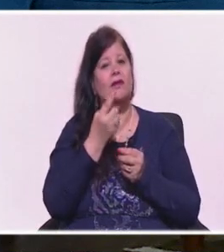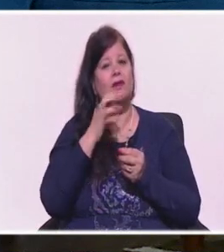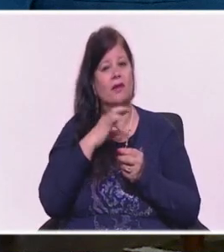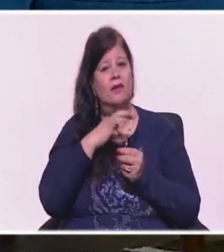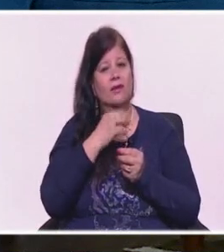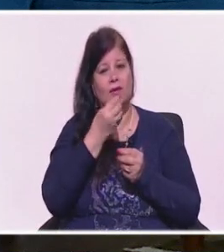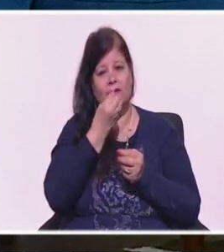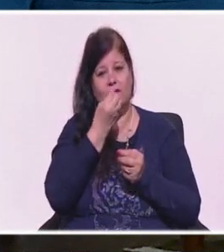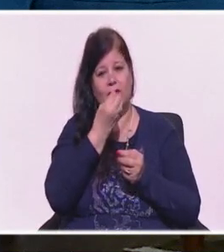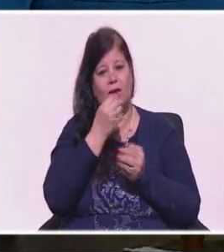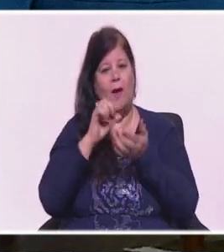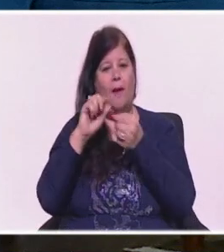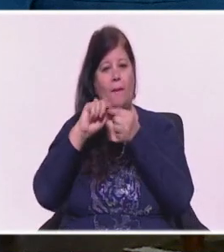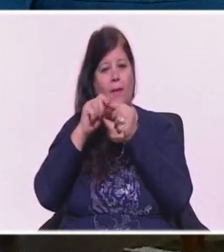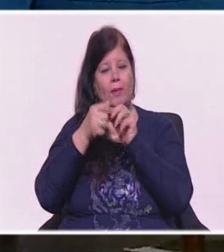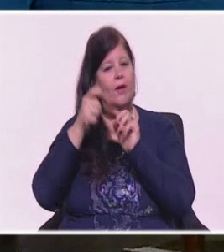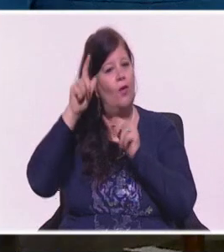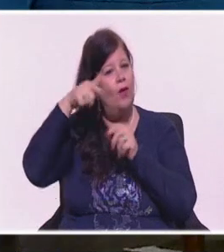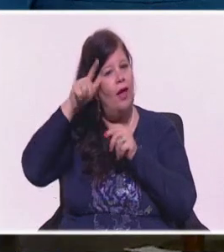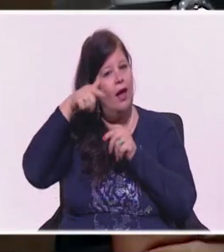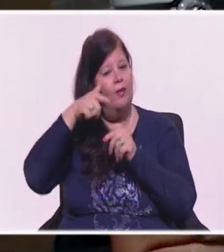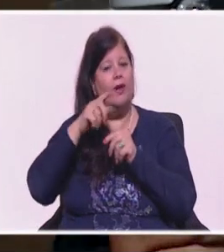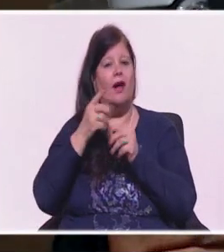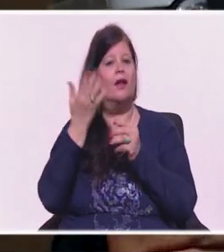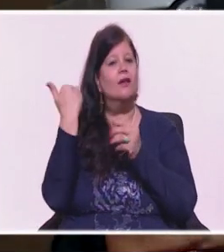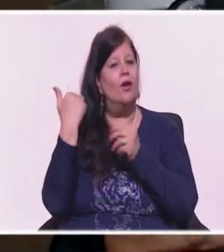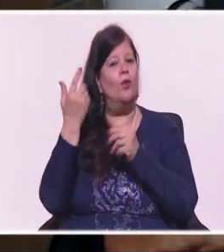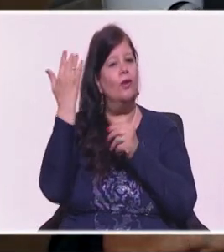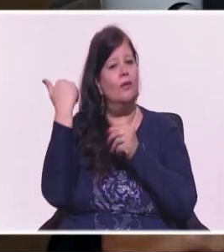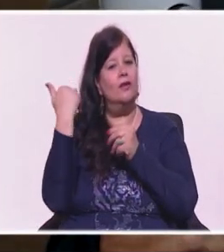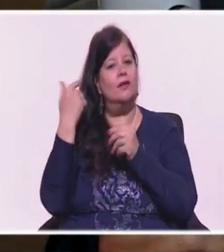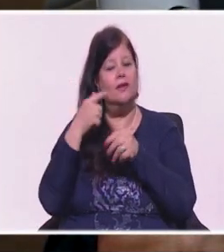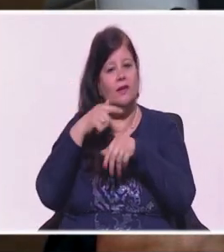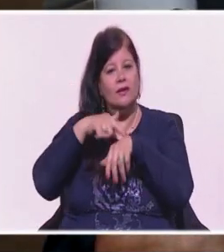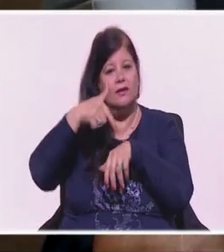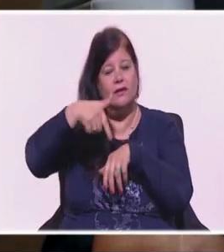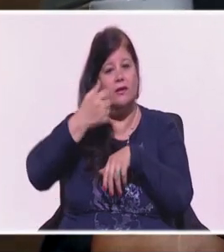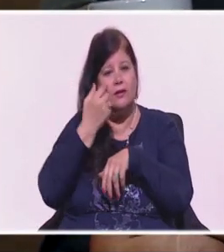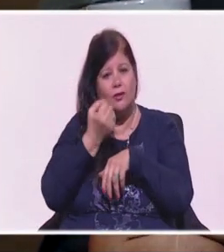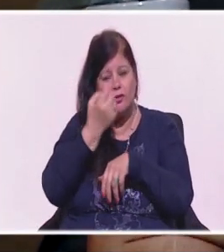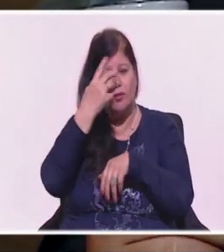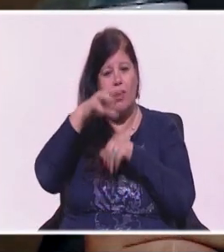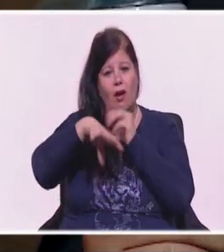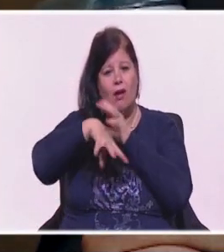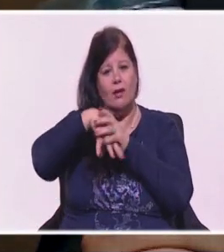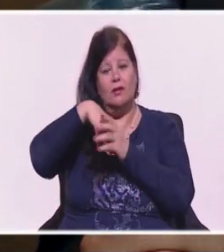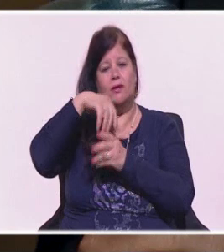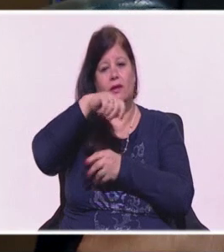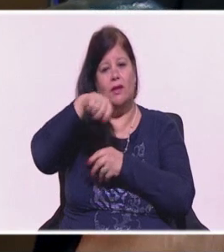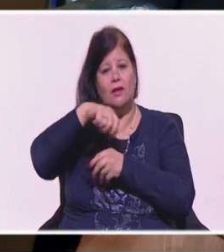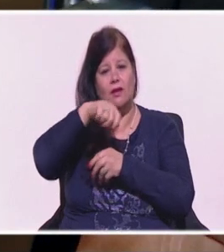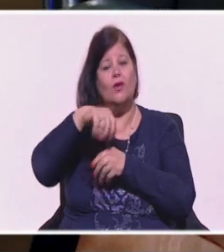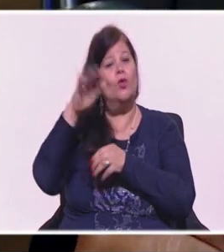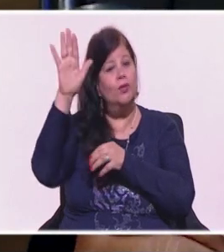أكل بامية ولحمة ومش عارفة إيه، لحد أول إمبارح الساعة 6 الصبح قمت عملت لها الأكل عشان ياخدوا معاها، وبتيجي